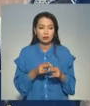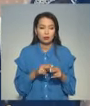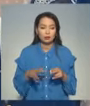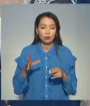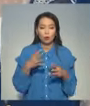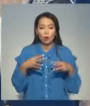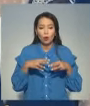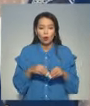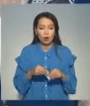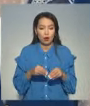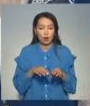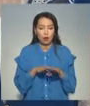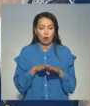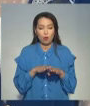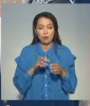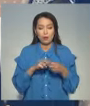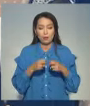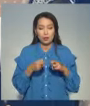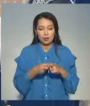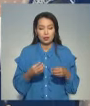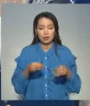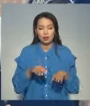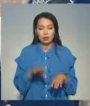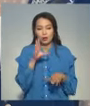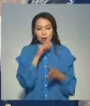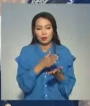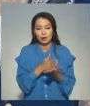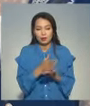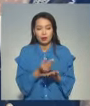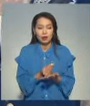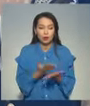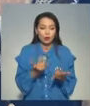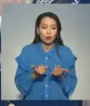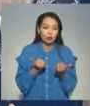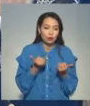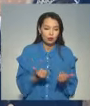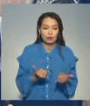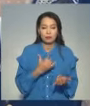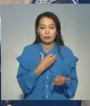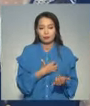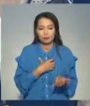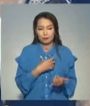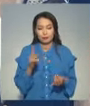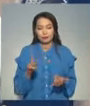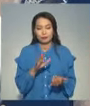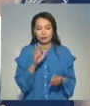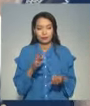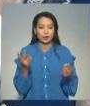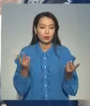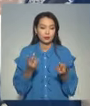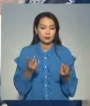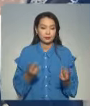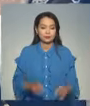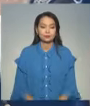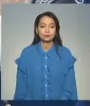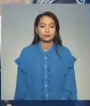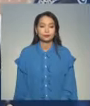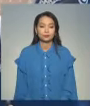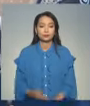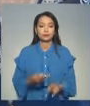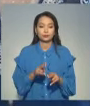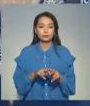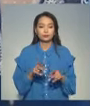алатын мәселені жақсы ниеттермен құндылықты сақтап қалу жолдарында әрқашанда берік болу керек деп ойлаймын. Содан